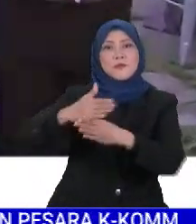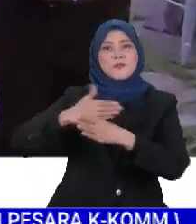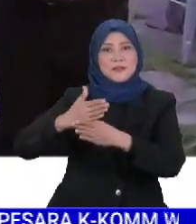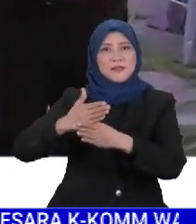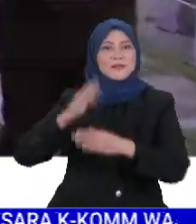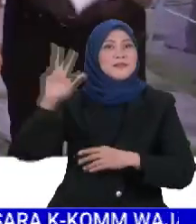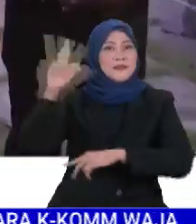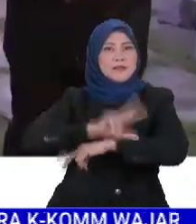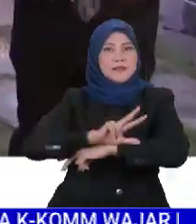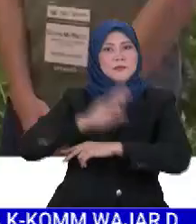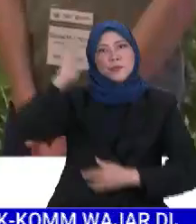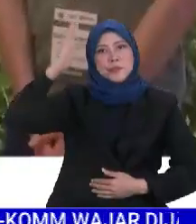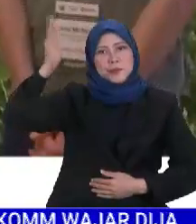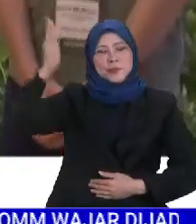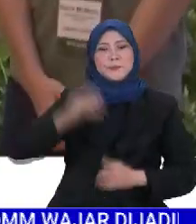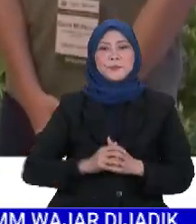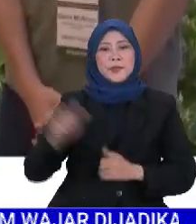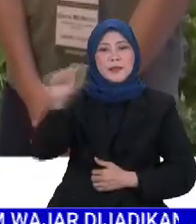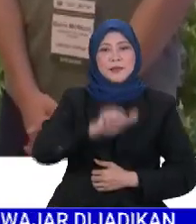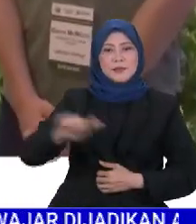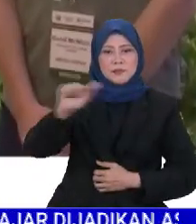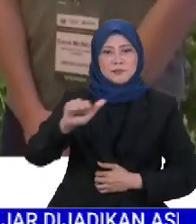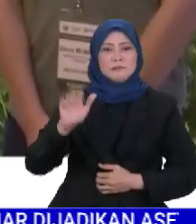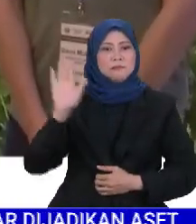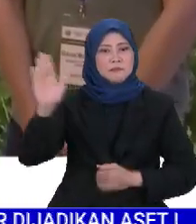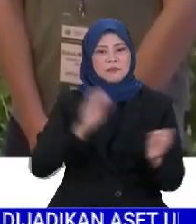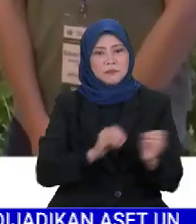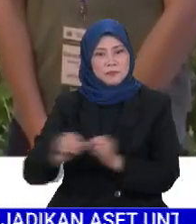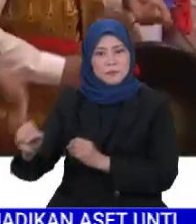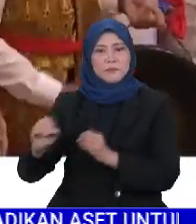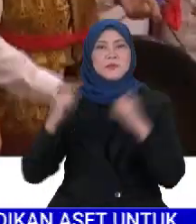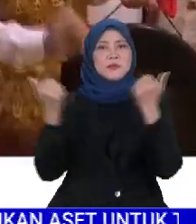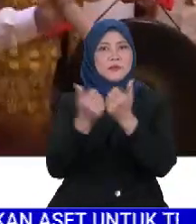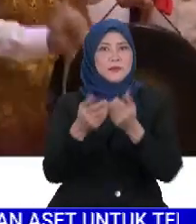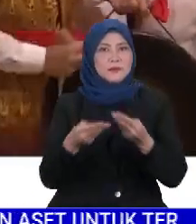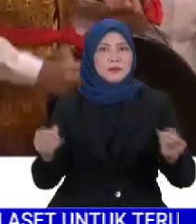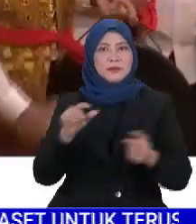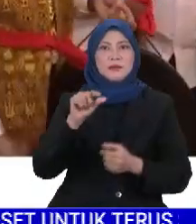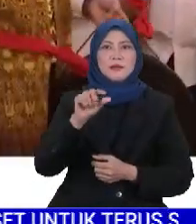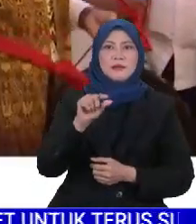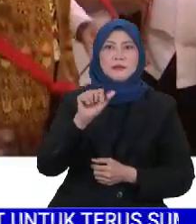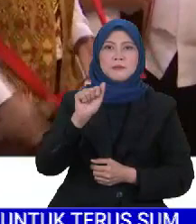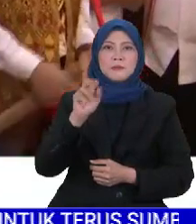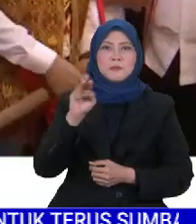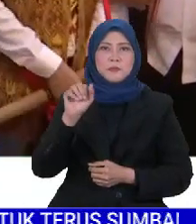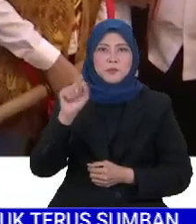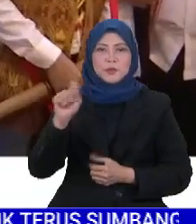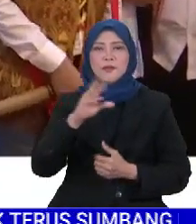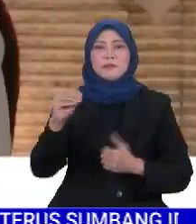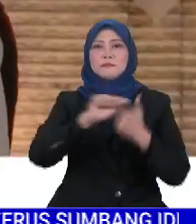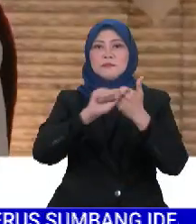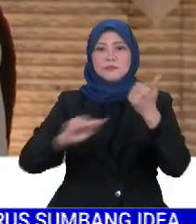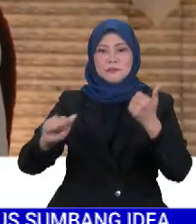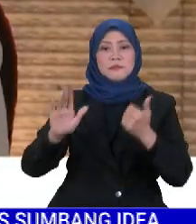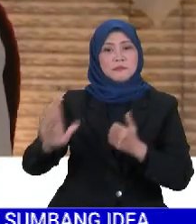berlangsung selama 3 hari. Asia Flux 2022 yang dianjurkan bersama oleh Persatuan Tanah Gambut Malaysia Tropi dan Jawatankuasa Pemandu Sains Asia